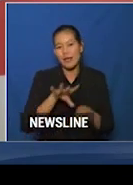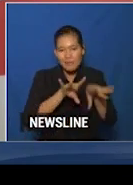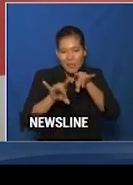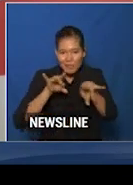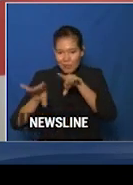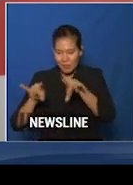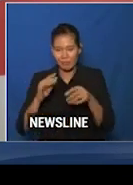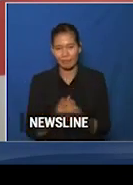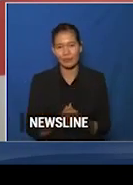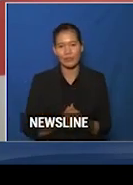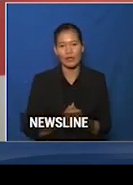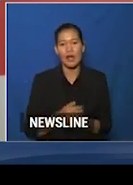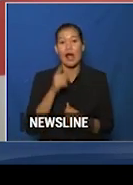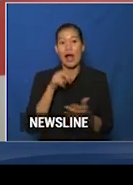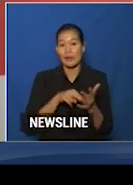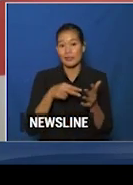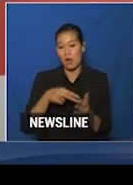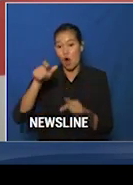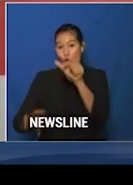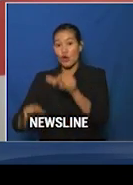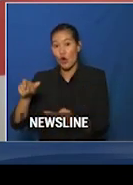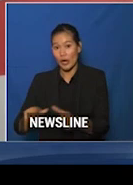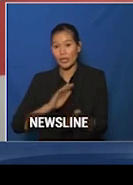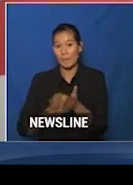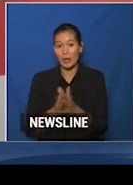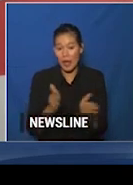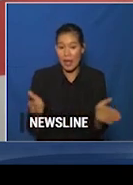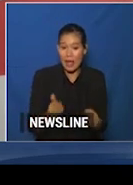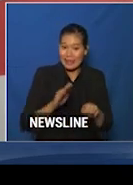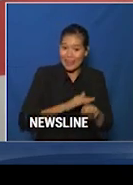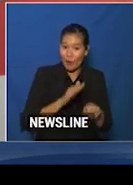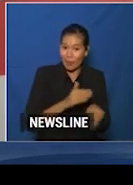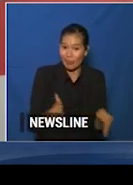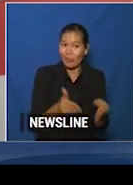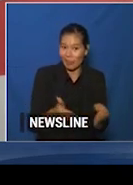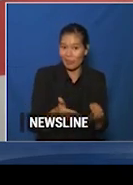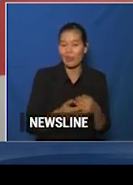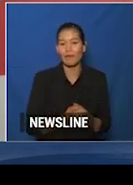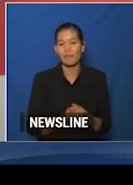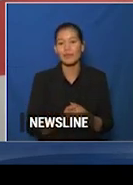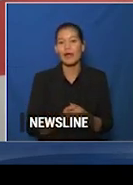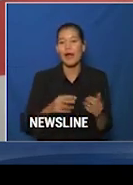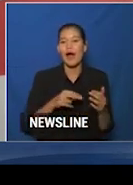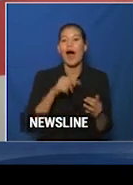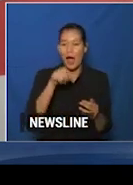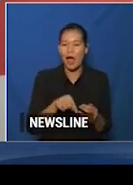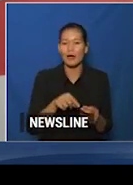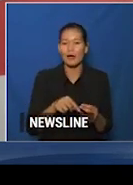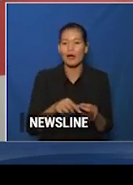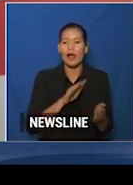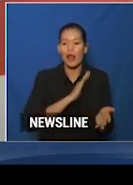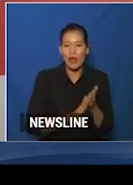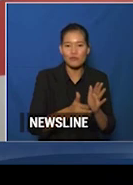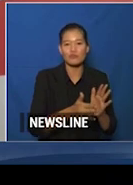Apabila seseorang dirawat dengan konfirmasi kasus positif maka kita akan prestar